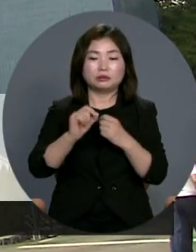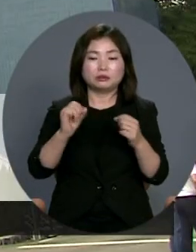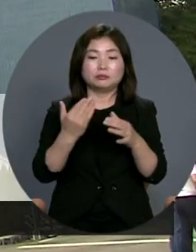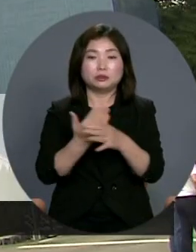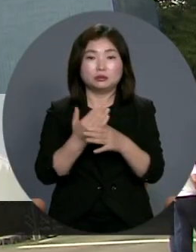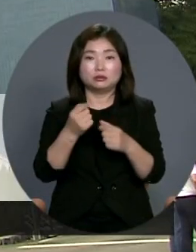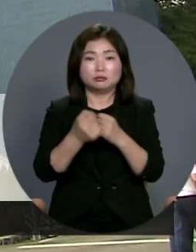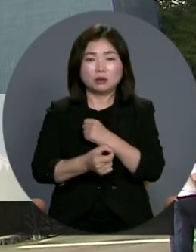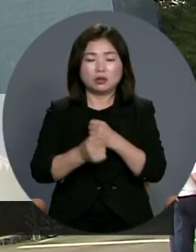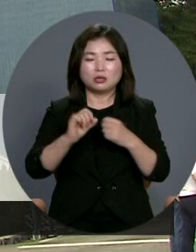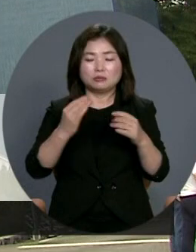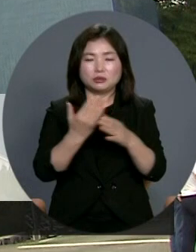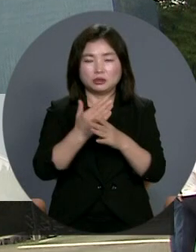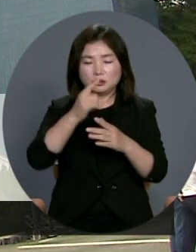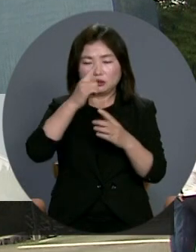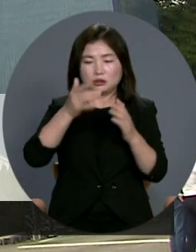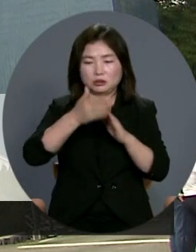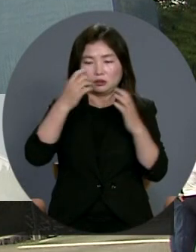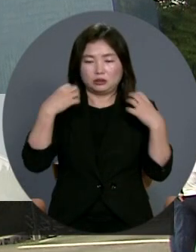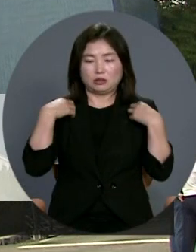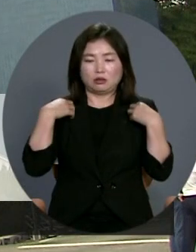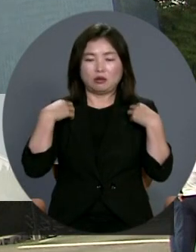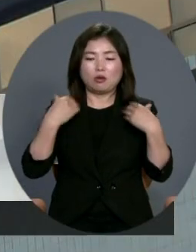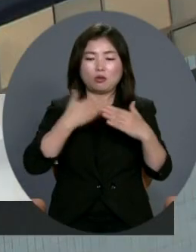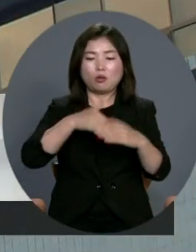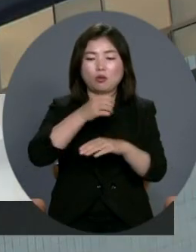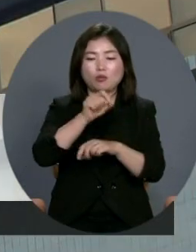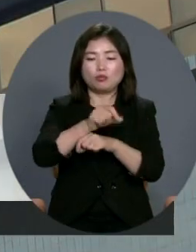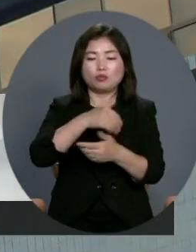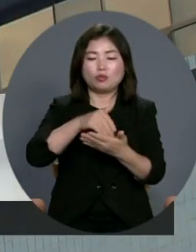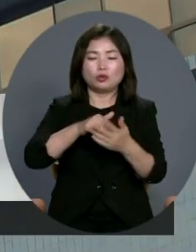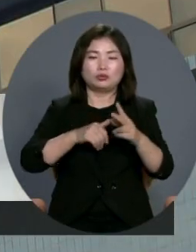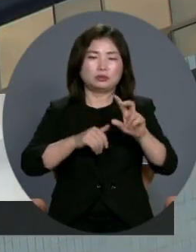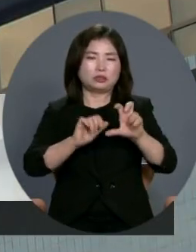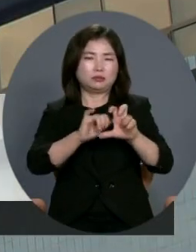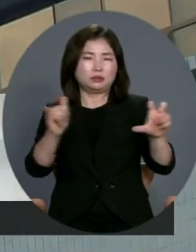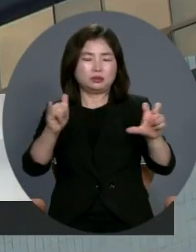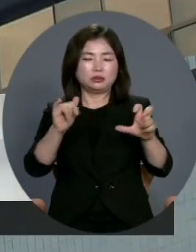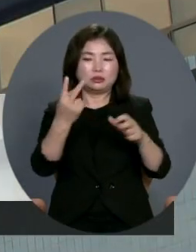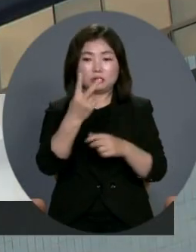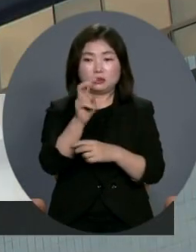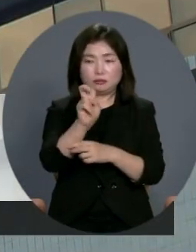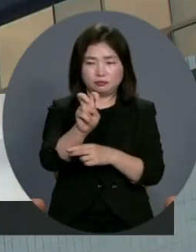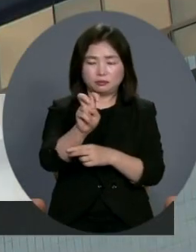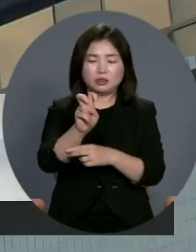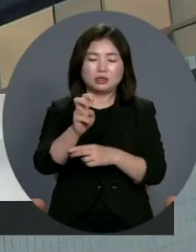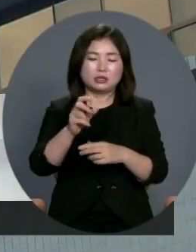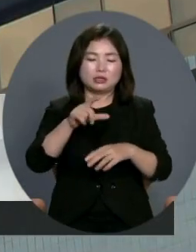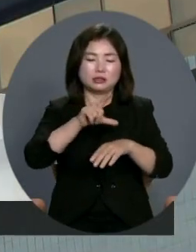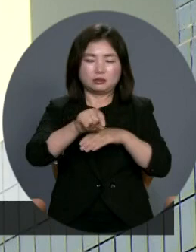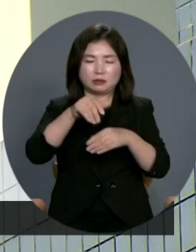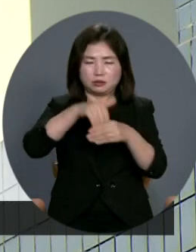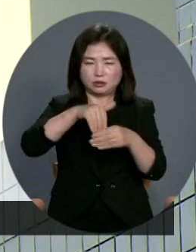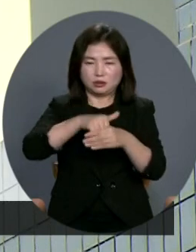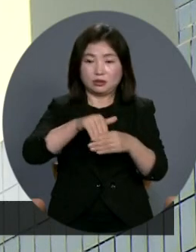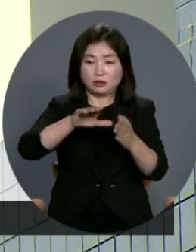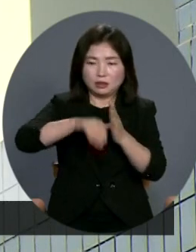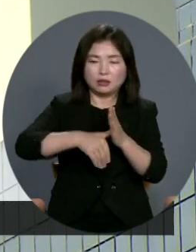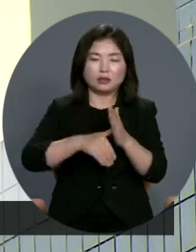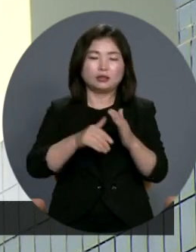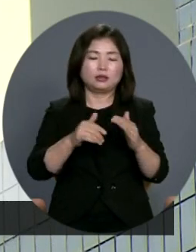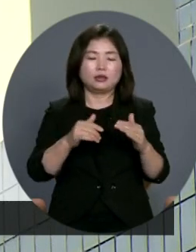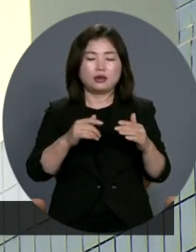김천지청은 김천시청 전현직 공무원 등 25명을 2022년 지방선거를 앞두고 지역